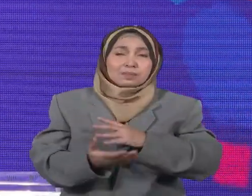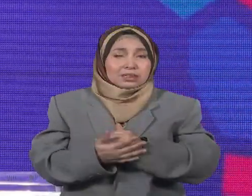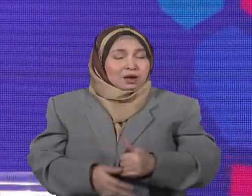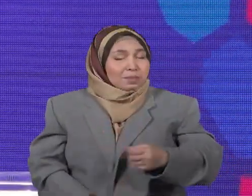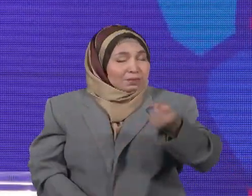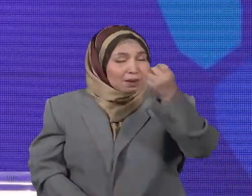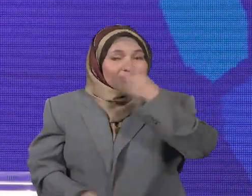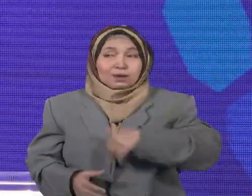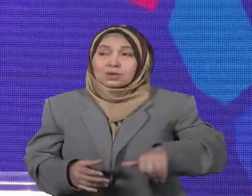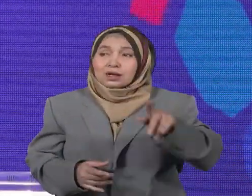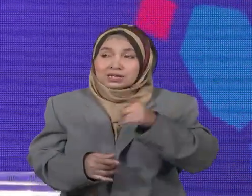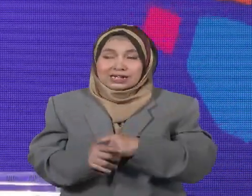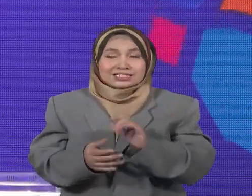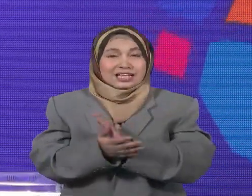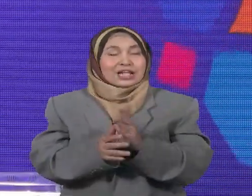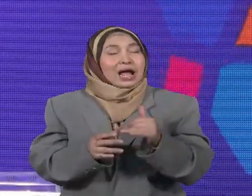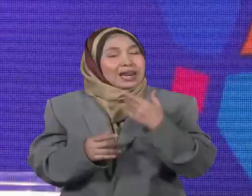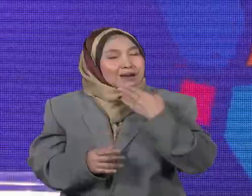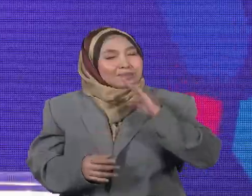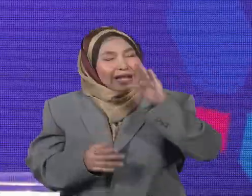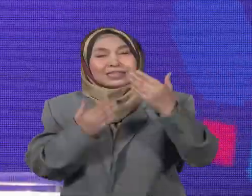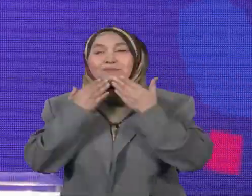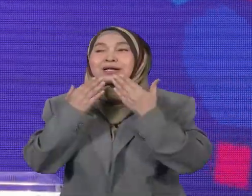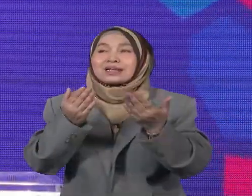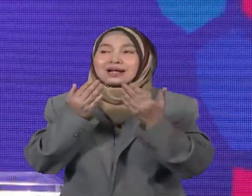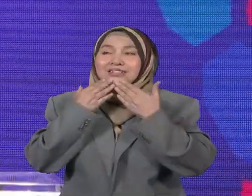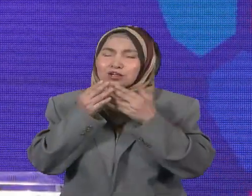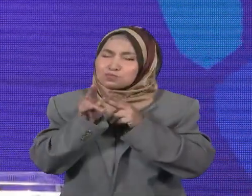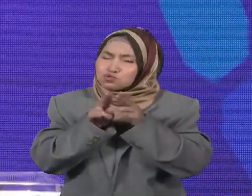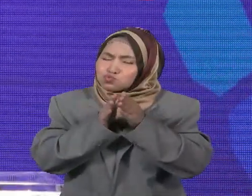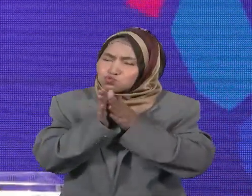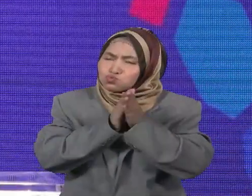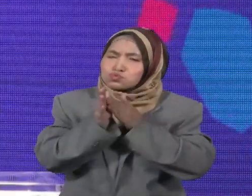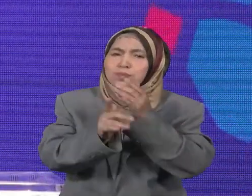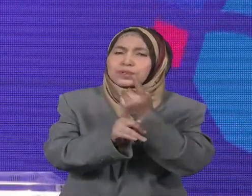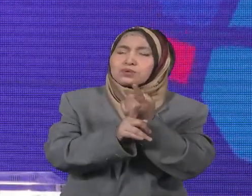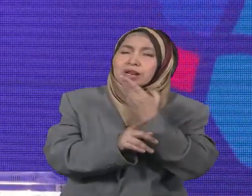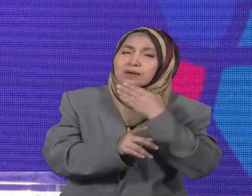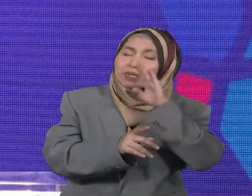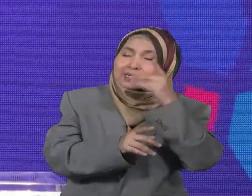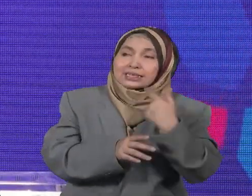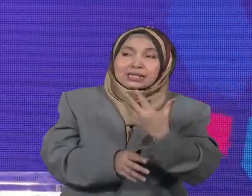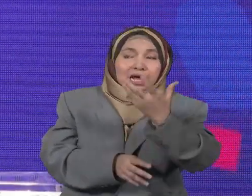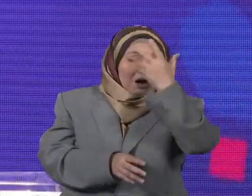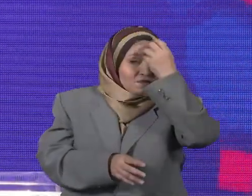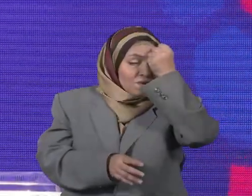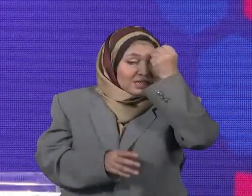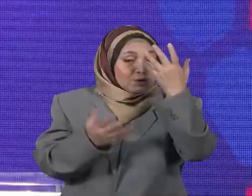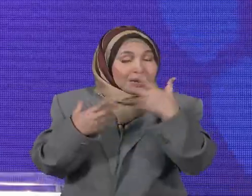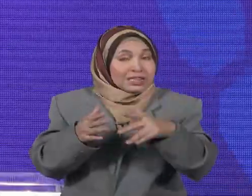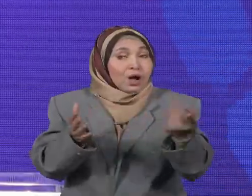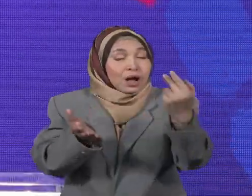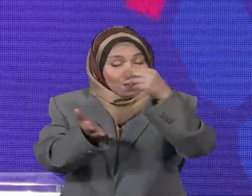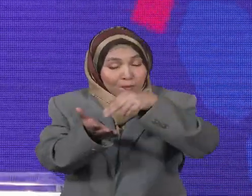berkemudahi. Ustaz, kami kat rumah? Oh, ya ke? Alhamdulillah, terima kasih. Bersungguh tu, subhanallah. Kita nak hafal lah pula. Selepas kita dah ulang